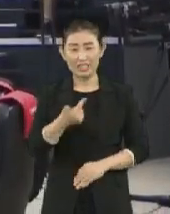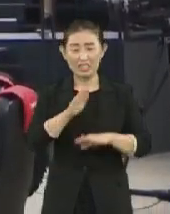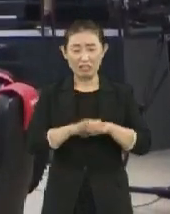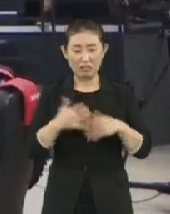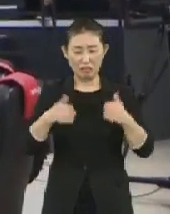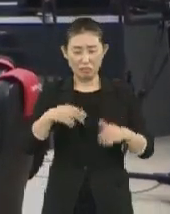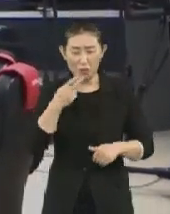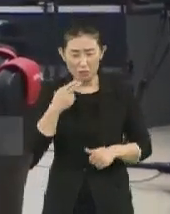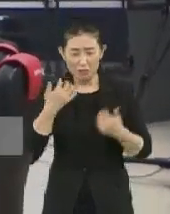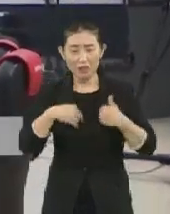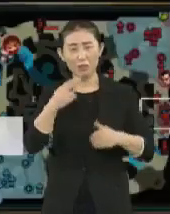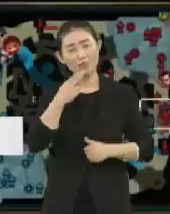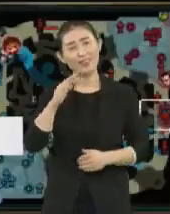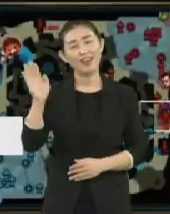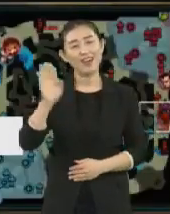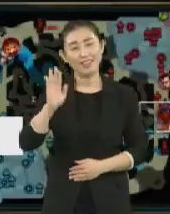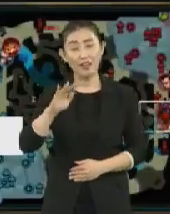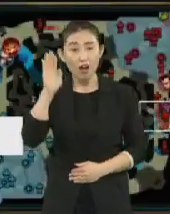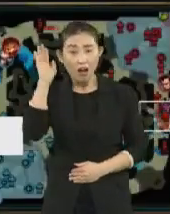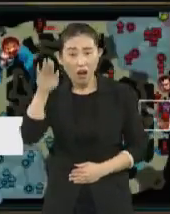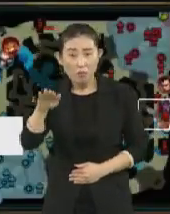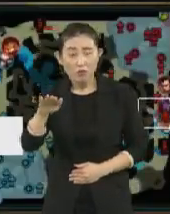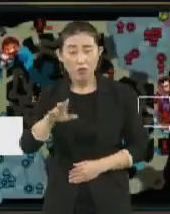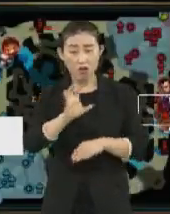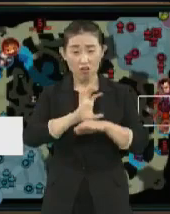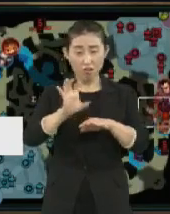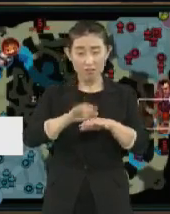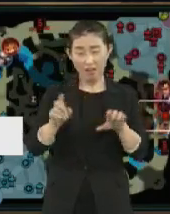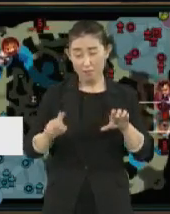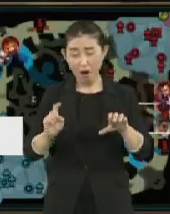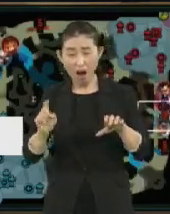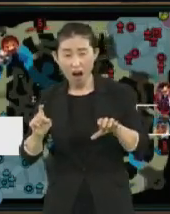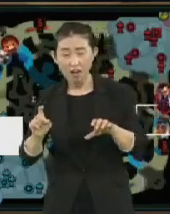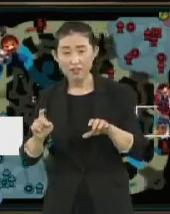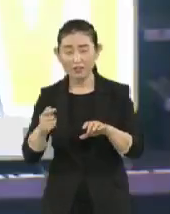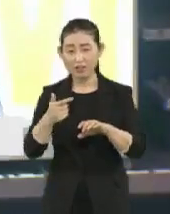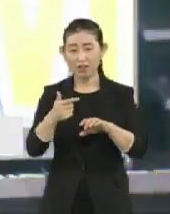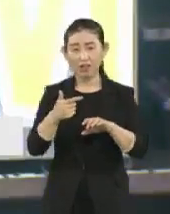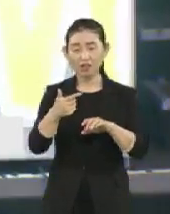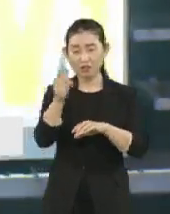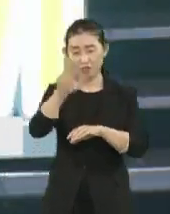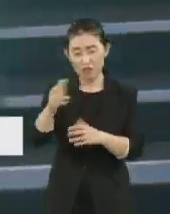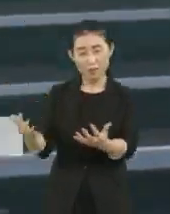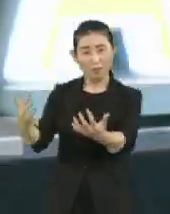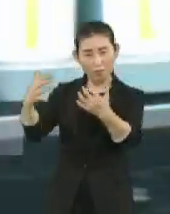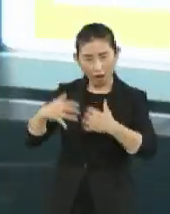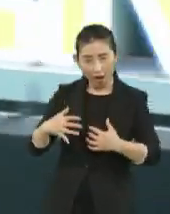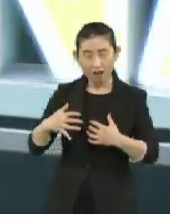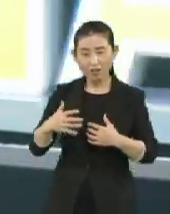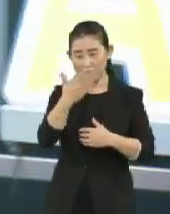노잼 도시라는 불명예를 안고 있는 대전이 e스포츠 메카로 자리 잡아 지역 경제도 살리고